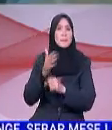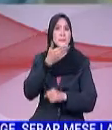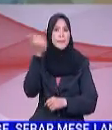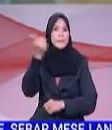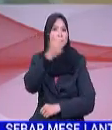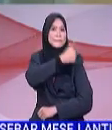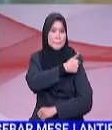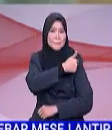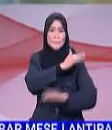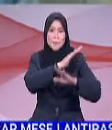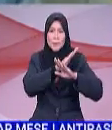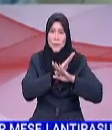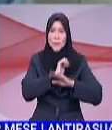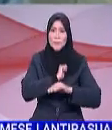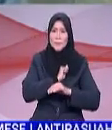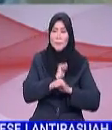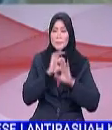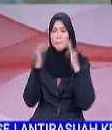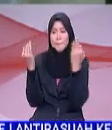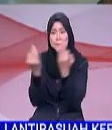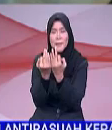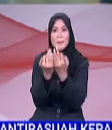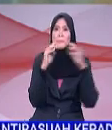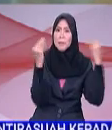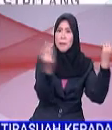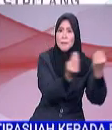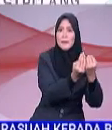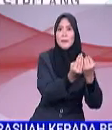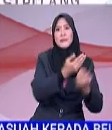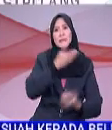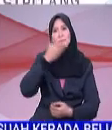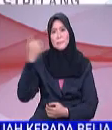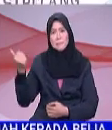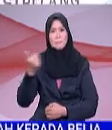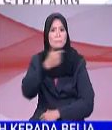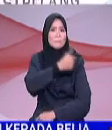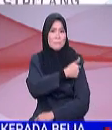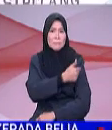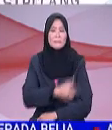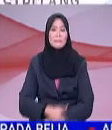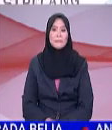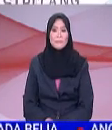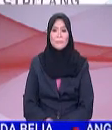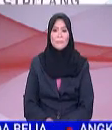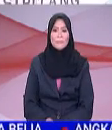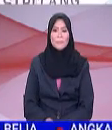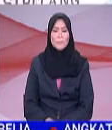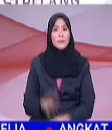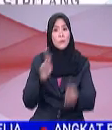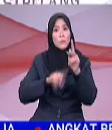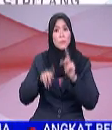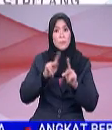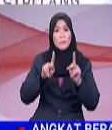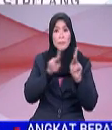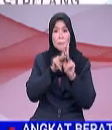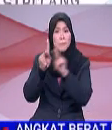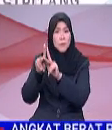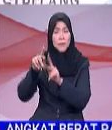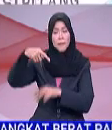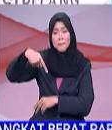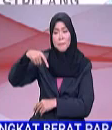demi melindungi diri, keluarga dan masyarakat. Kepada penduduk kampung Long Pasir dan Long